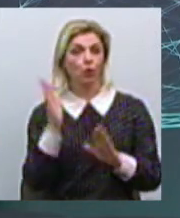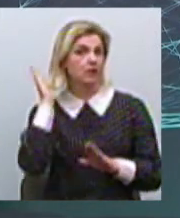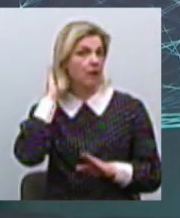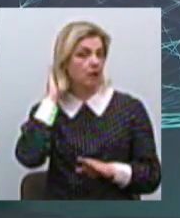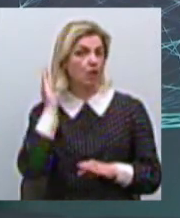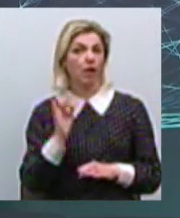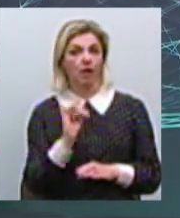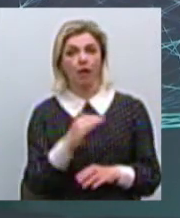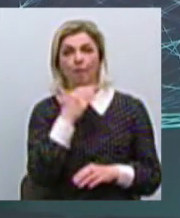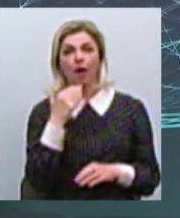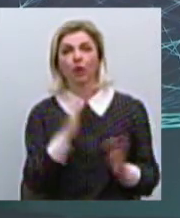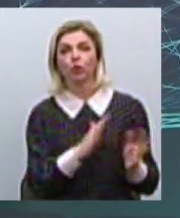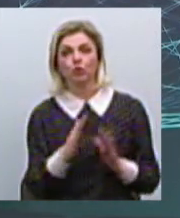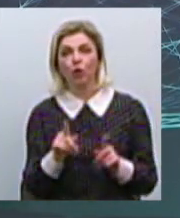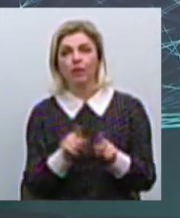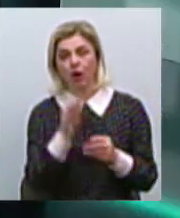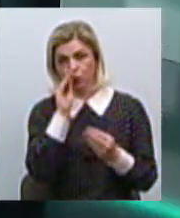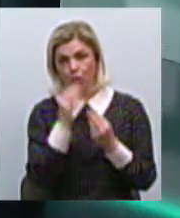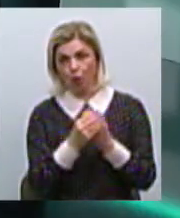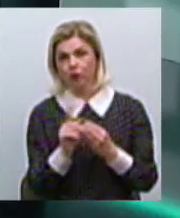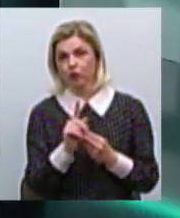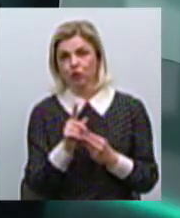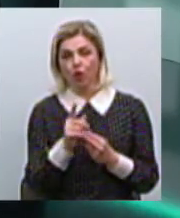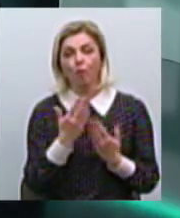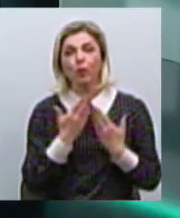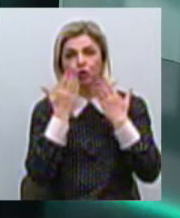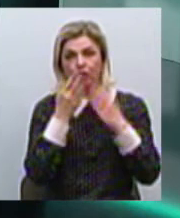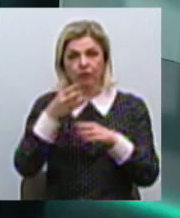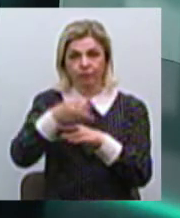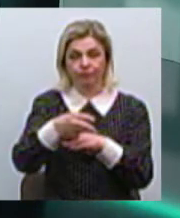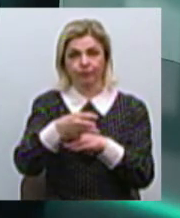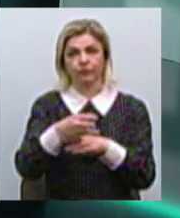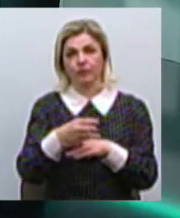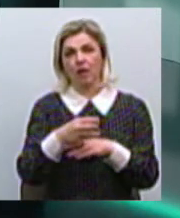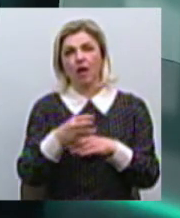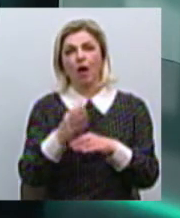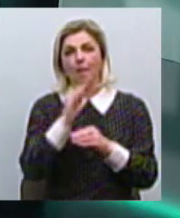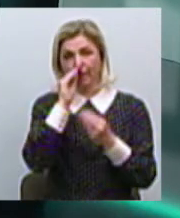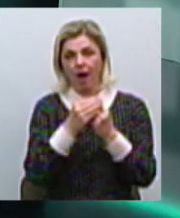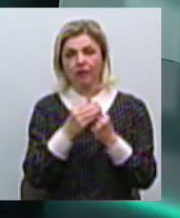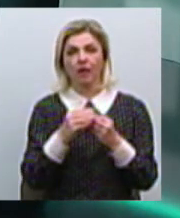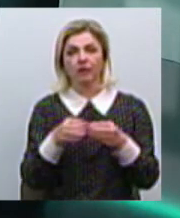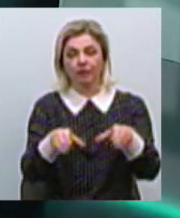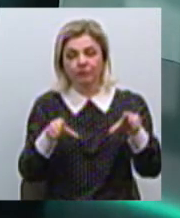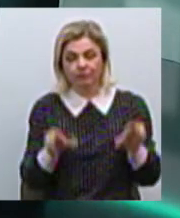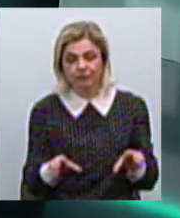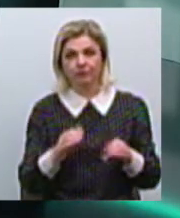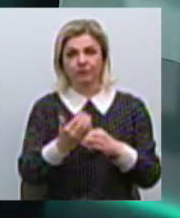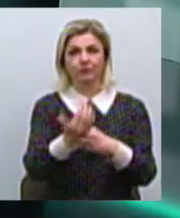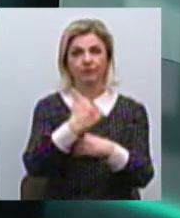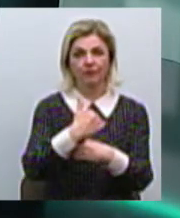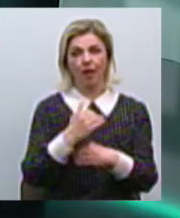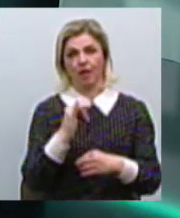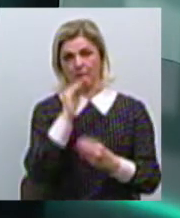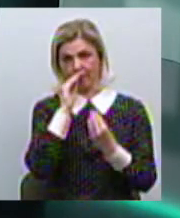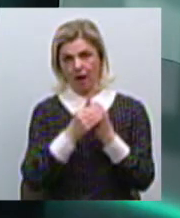багатьох випадках вони так сховані, що їх не можна прочитати. Ну, тобто вони під крило там ховають їх чи якось, тому нам перше, що треба,